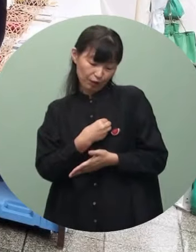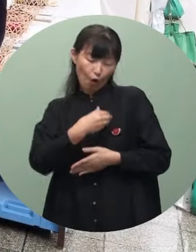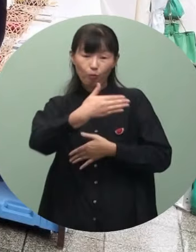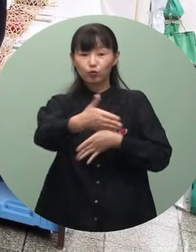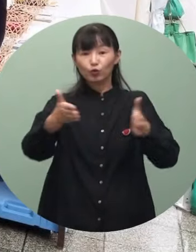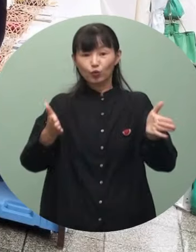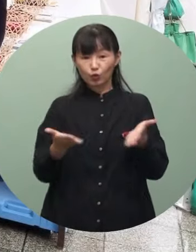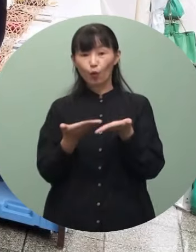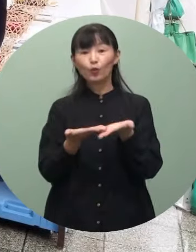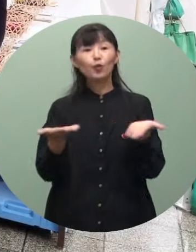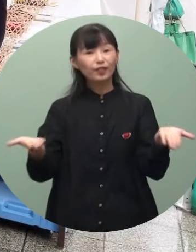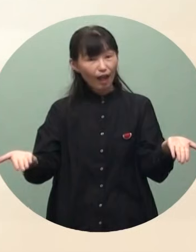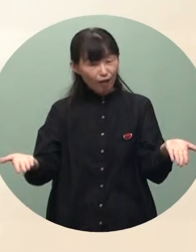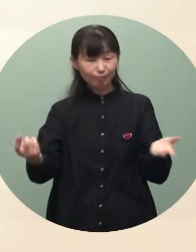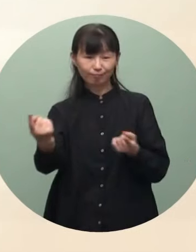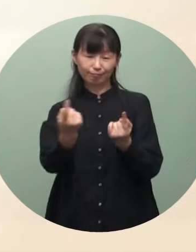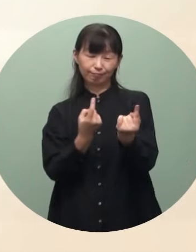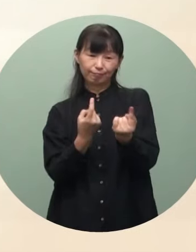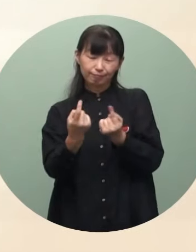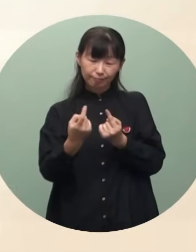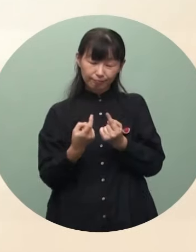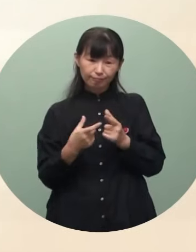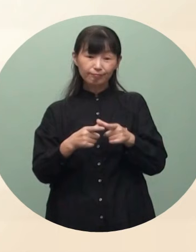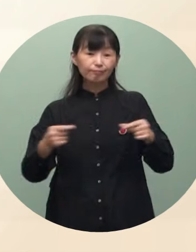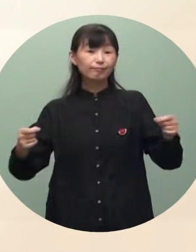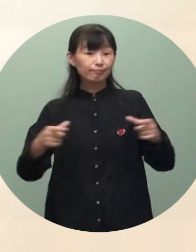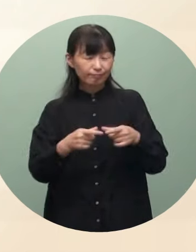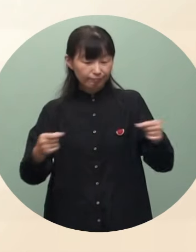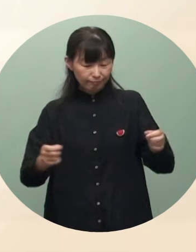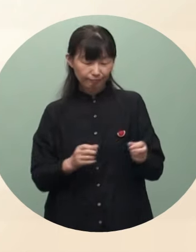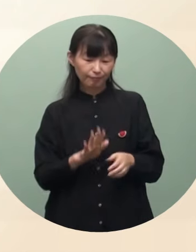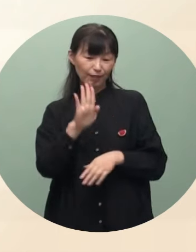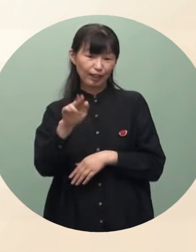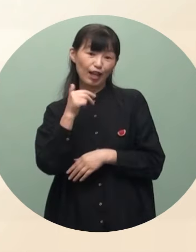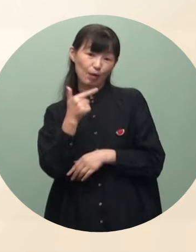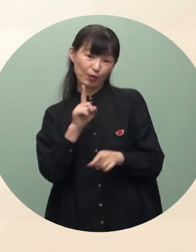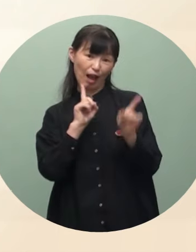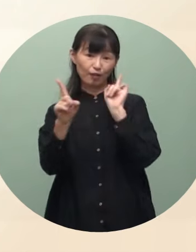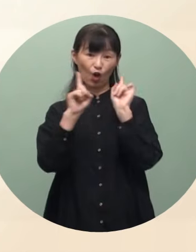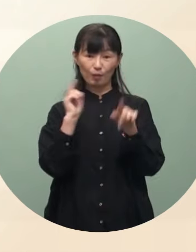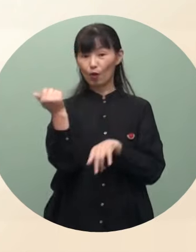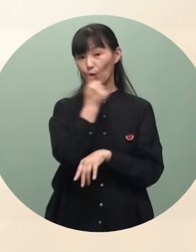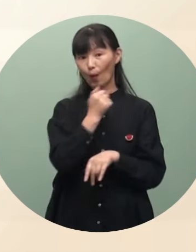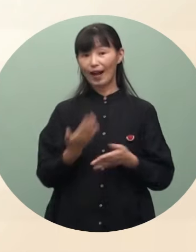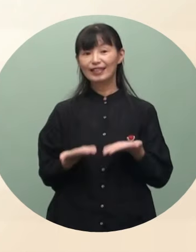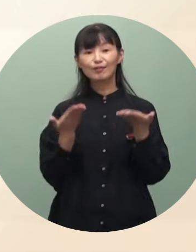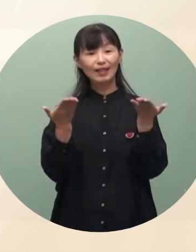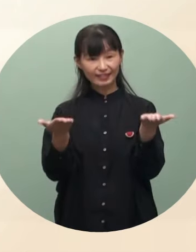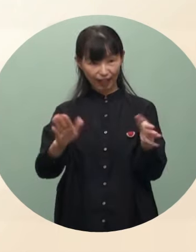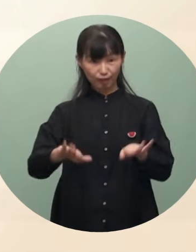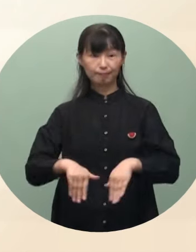展、来場者に各国のゲームや遊びを紹介しました。